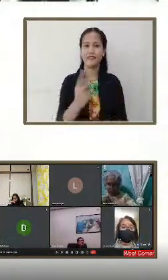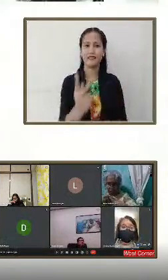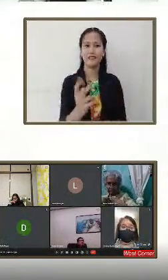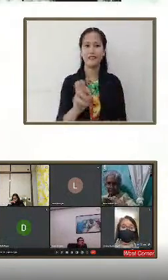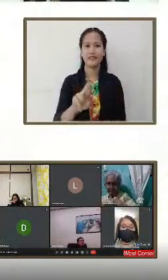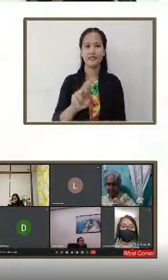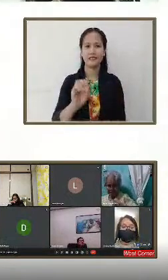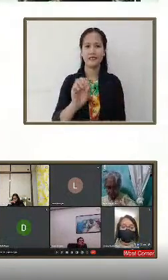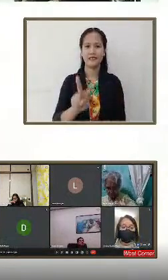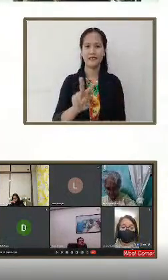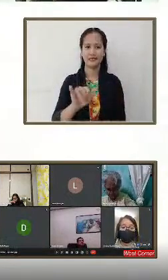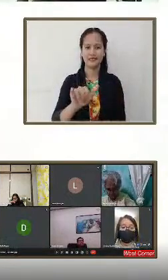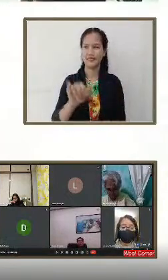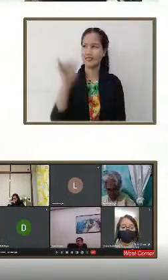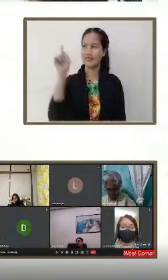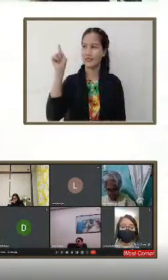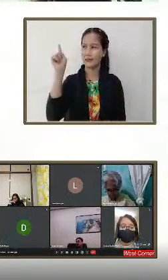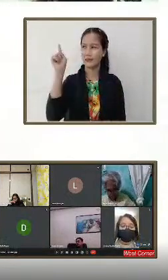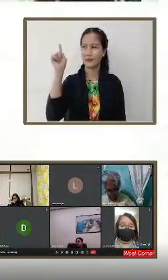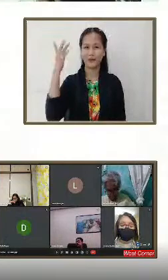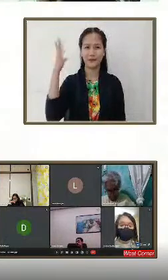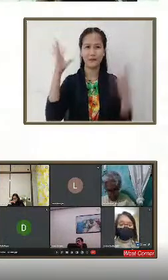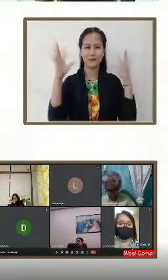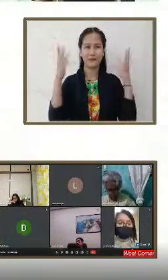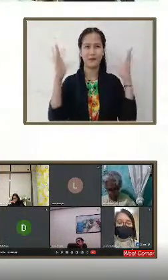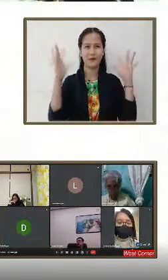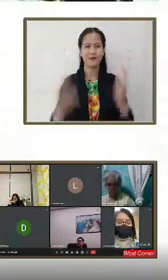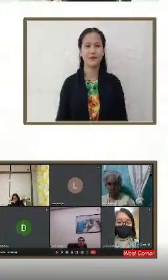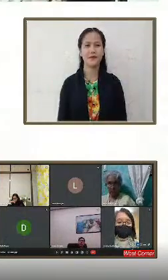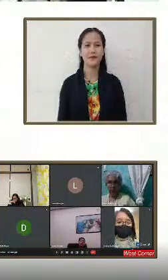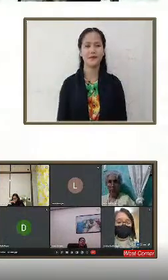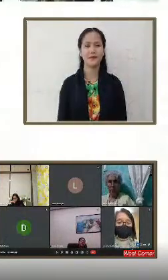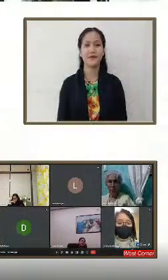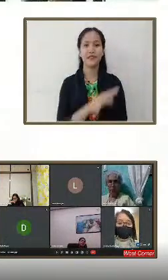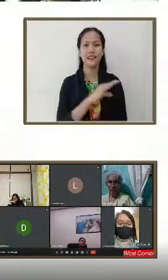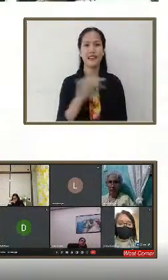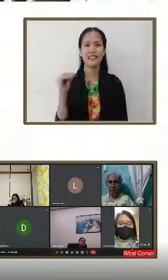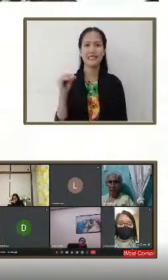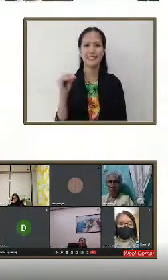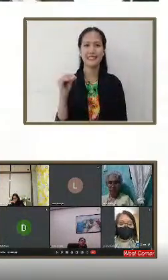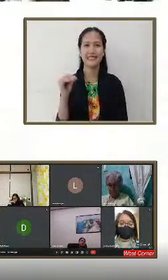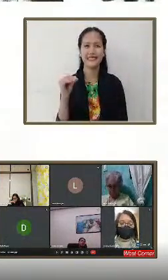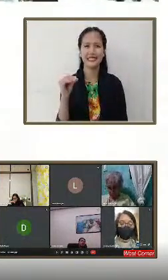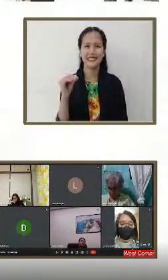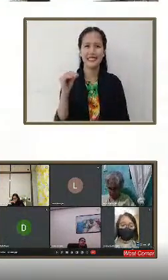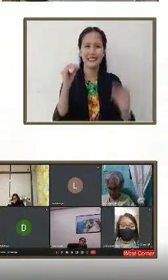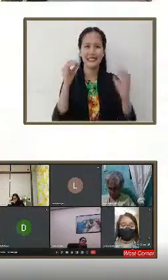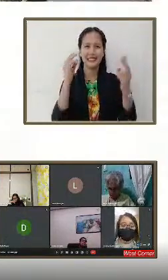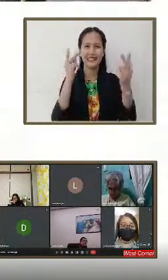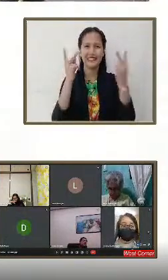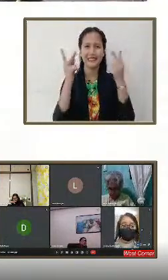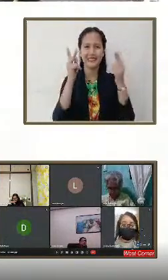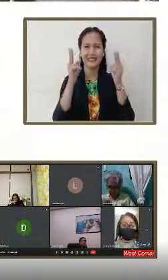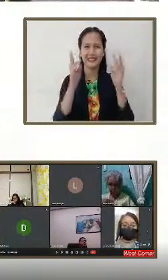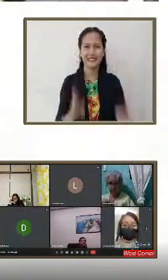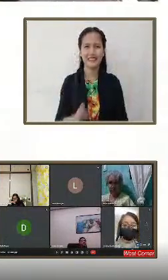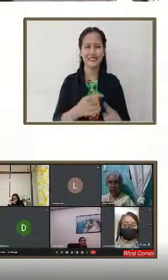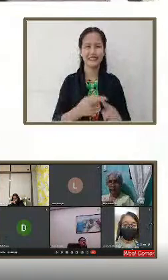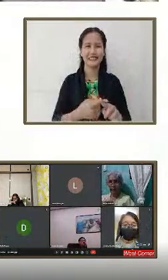Amen. And bisita po ni Western Union. I would like to meet this person.